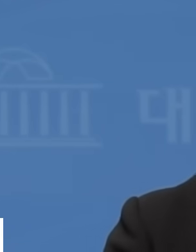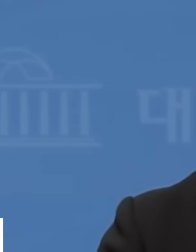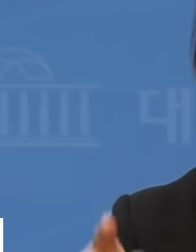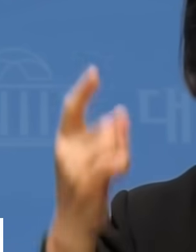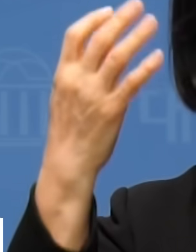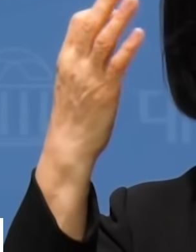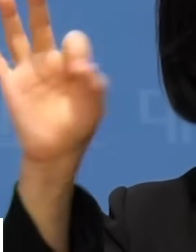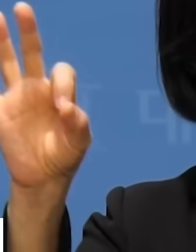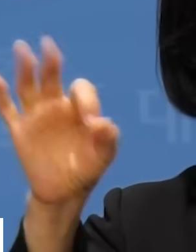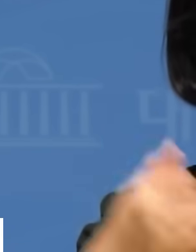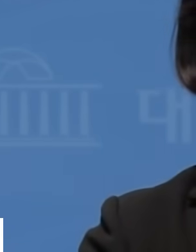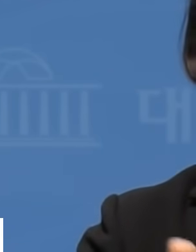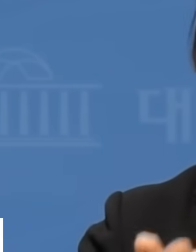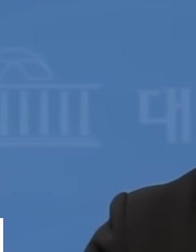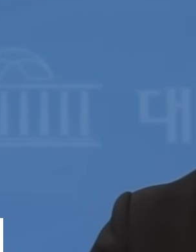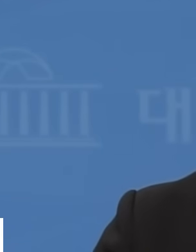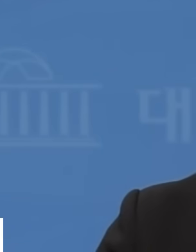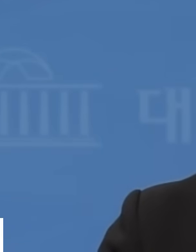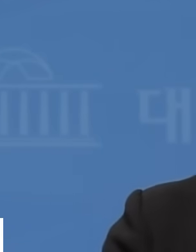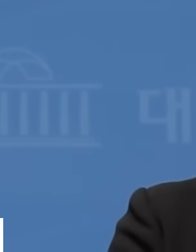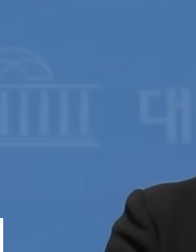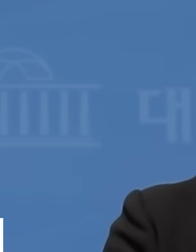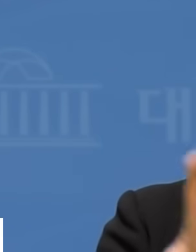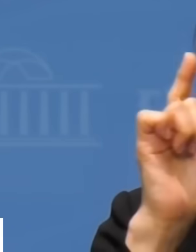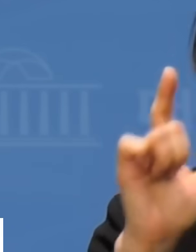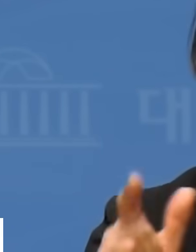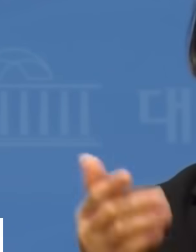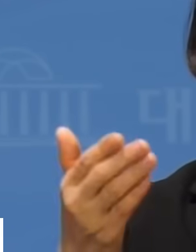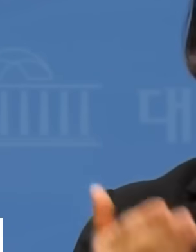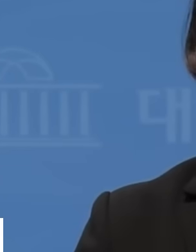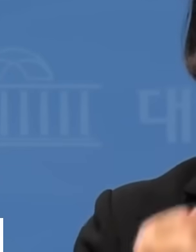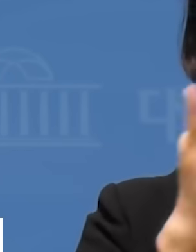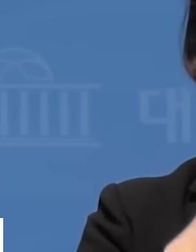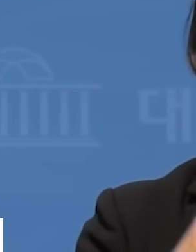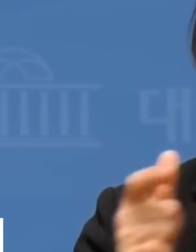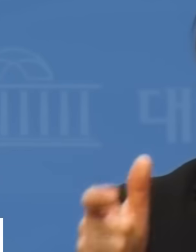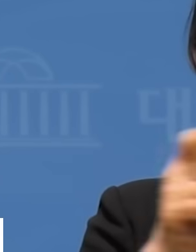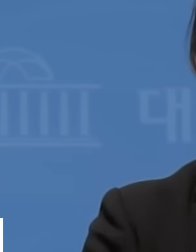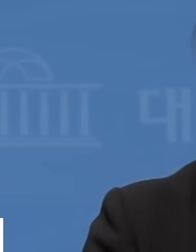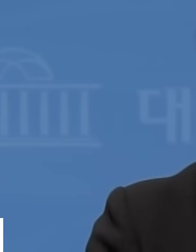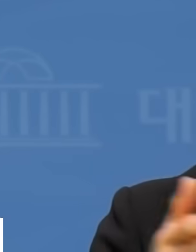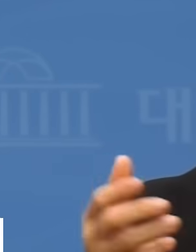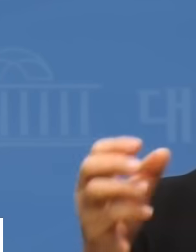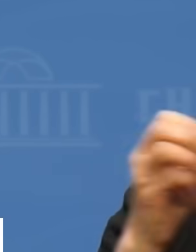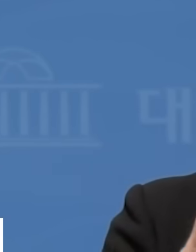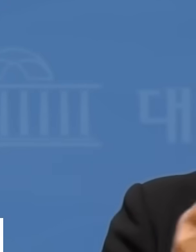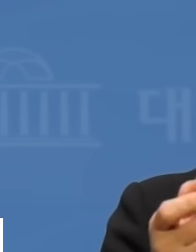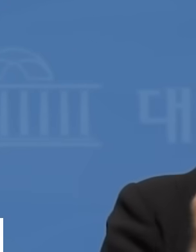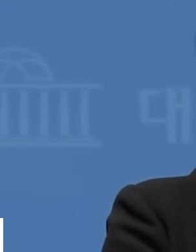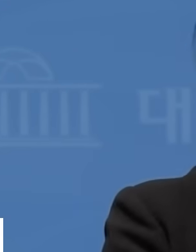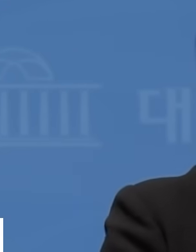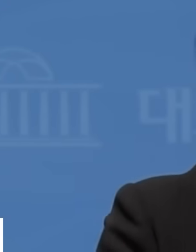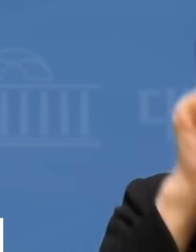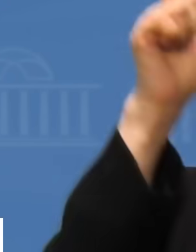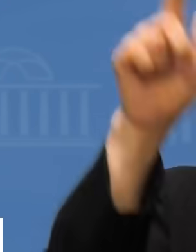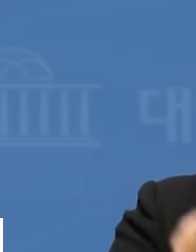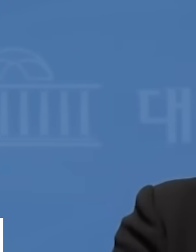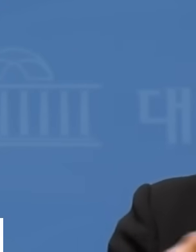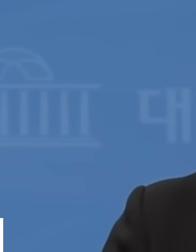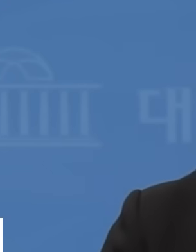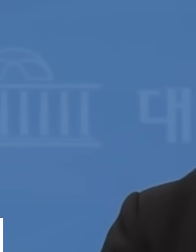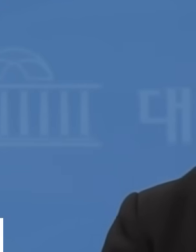사서 자발적인 지지선언을 해주시고 지역구를 물려주실 정도로 훌륭한